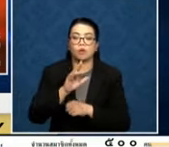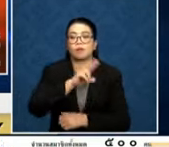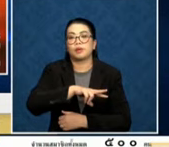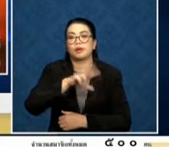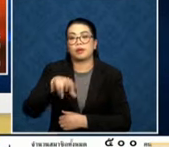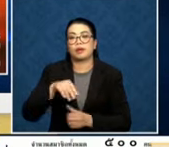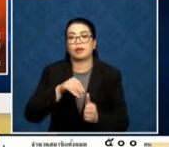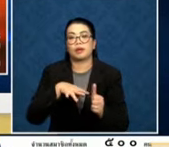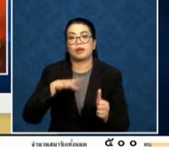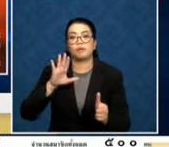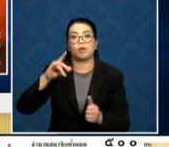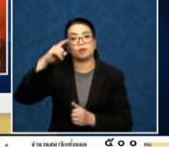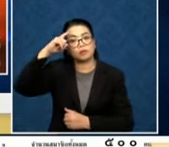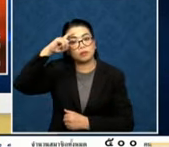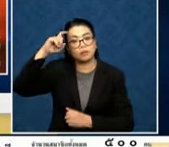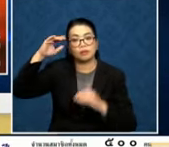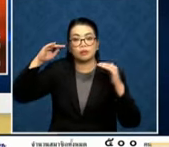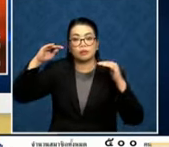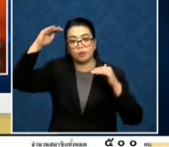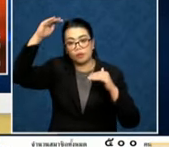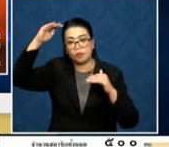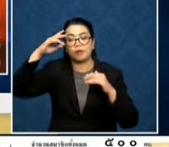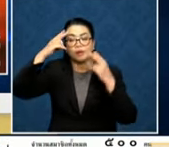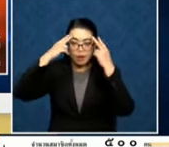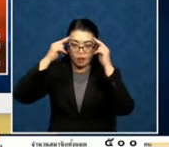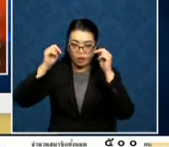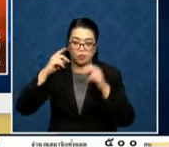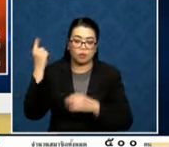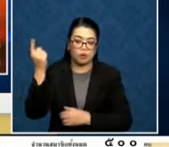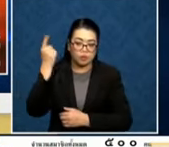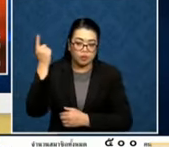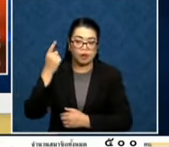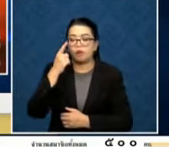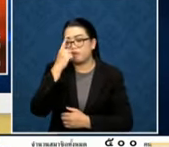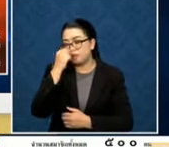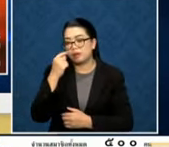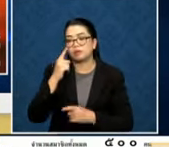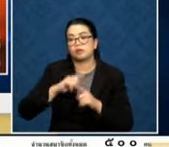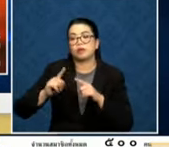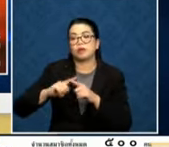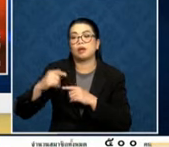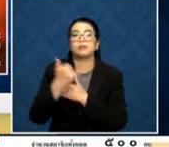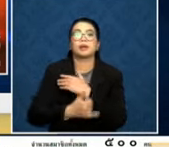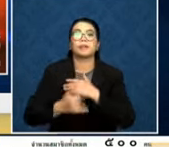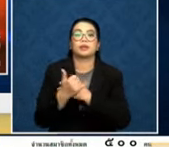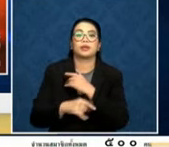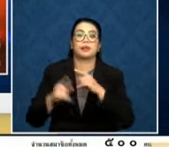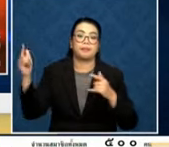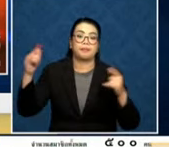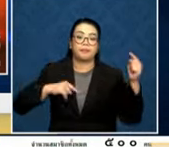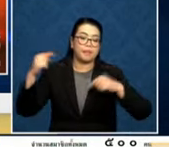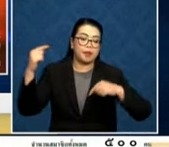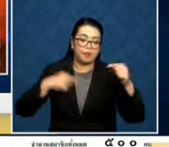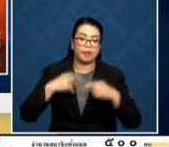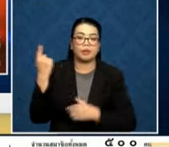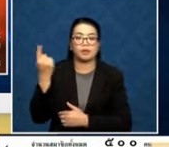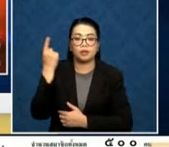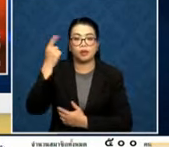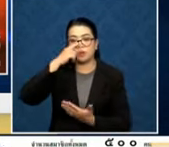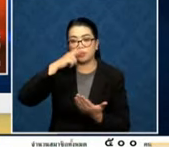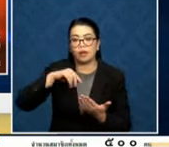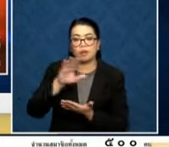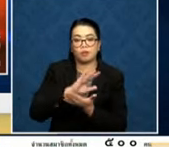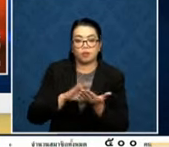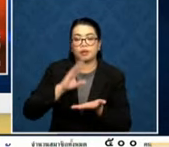ท่านนายกเศรษฐาทวีศิลป์ยอดนักท่องเที่ยวครับต่างชาติปิดไตรมาสแรกของปีนี้ครับข้อมูลเมื่อวันที่ 31